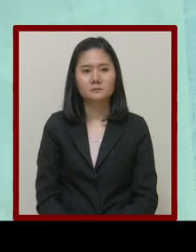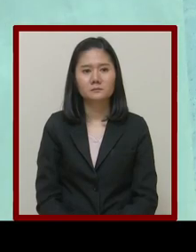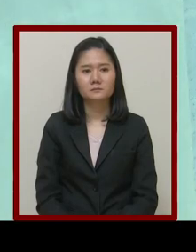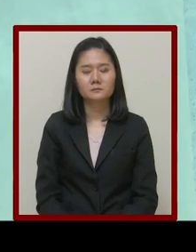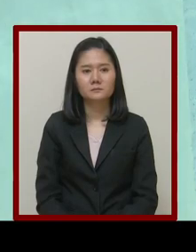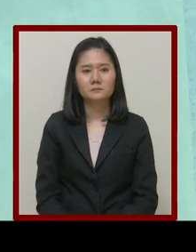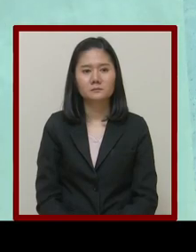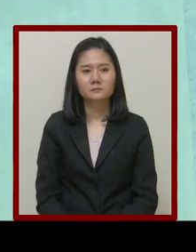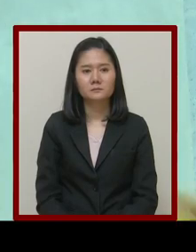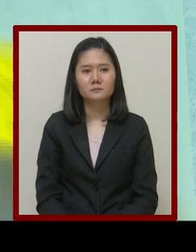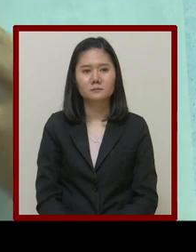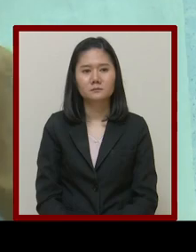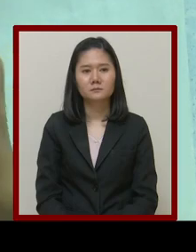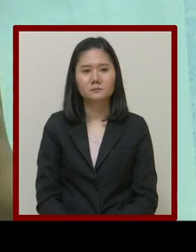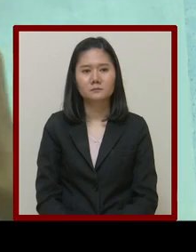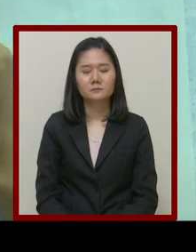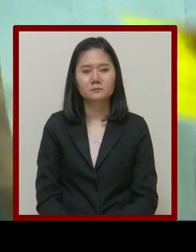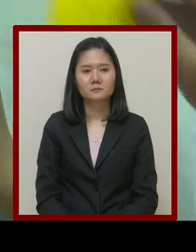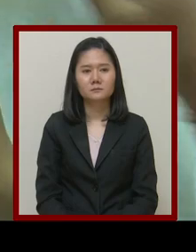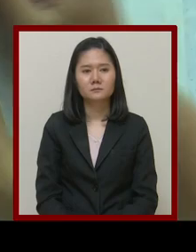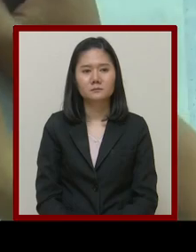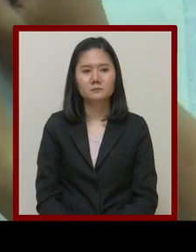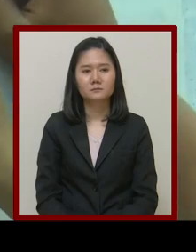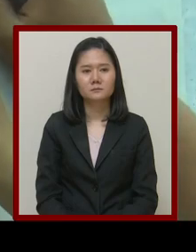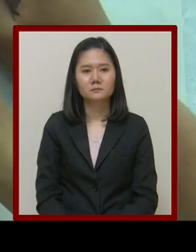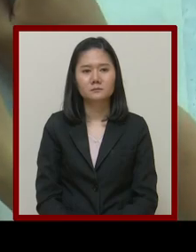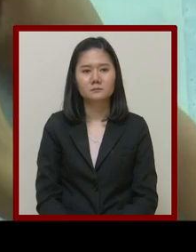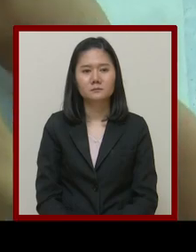เสียแล้ว ฉันติดไหมอะแก